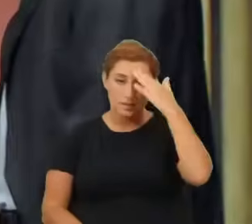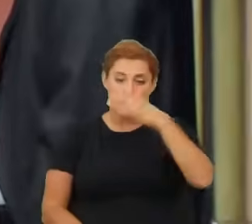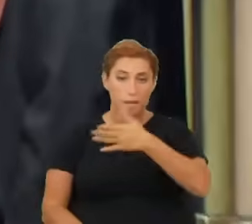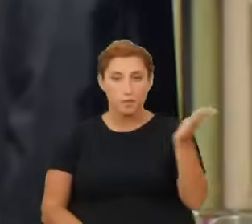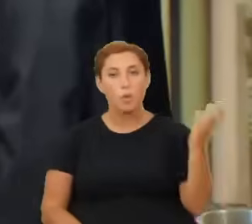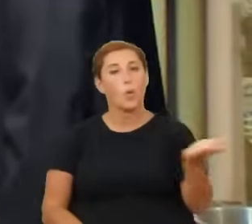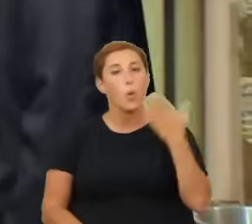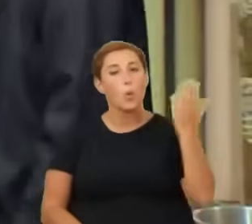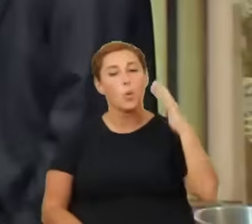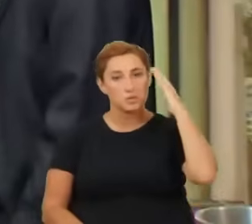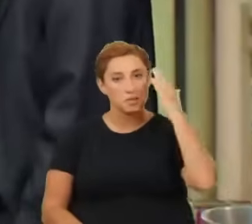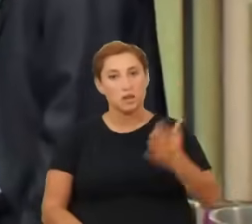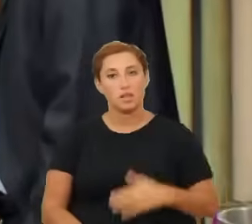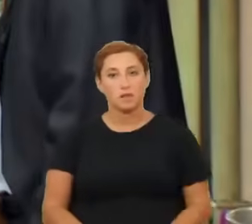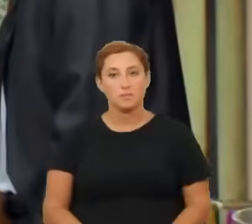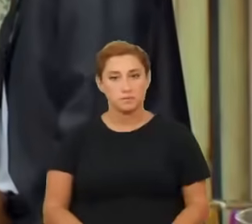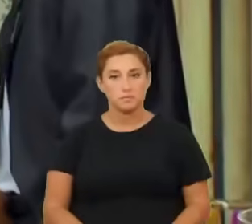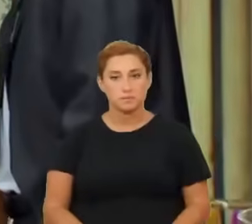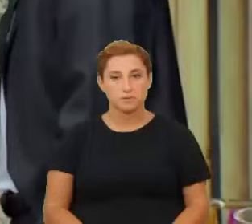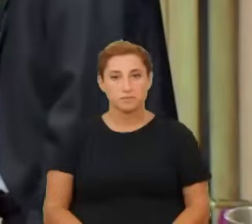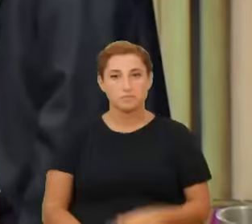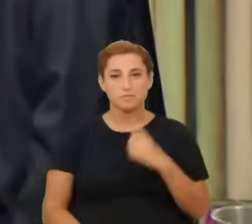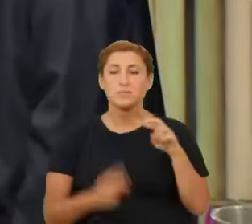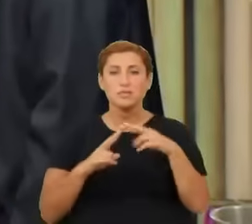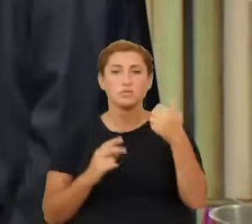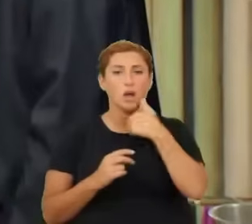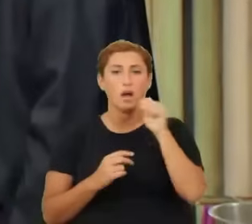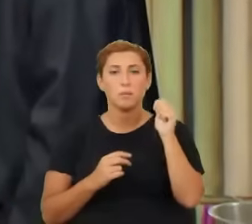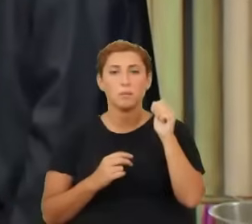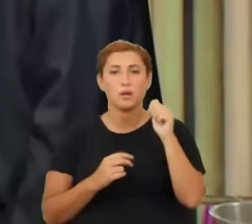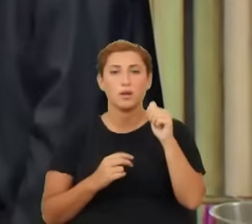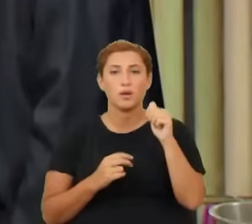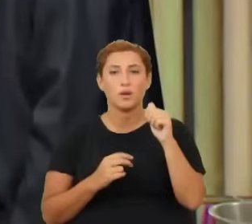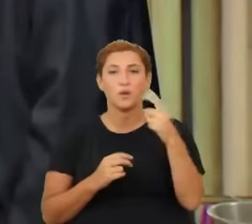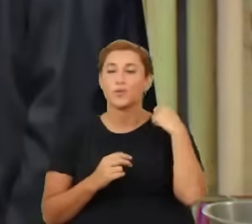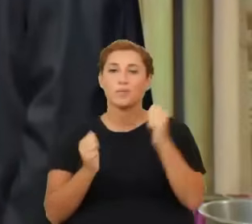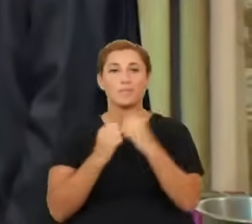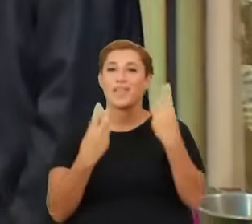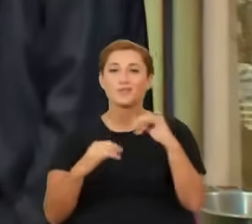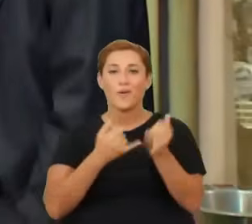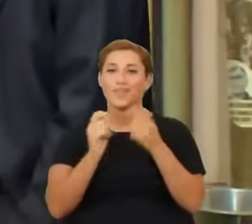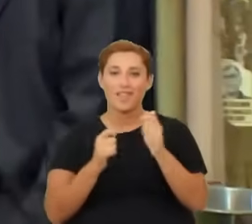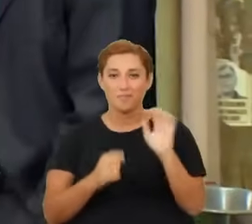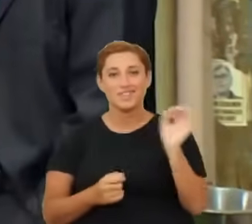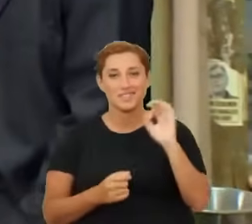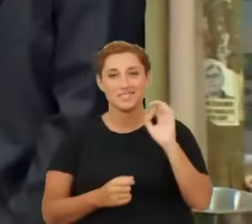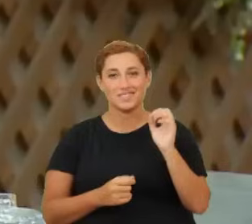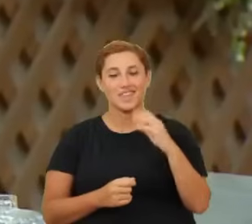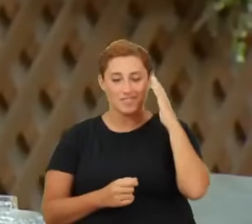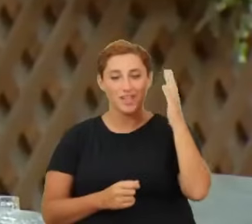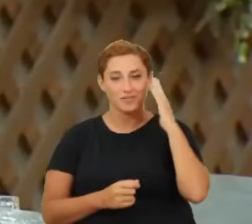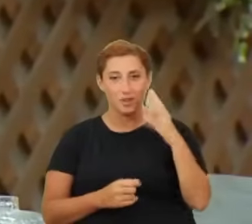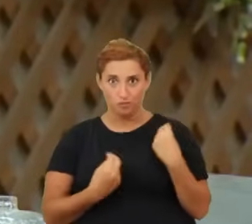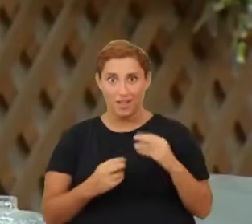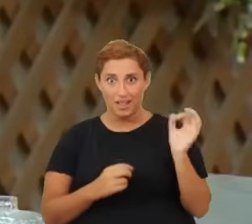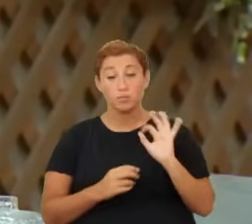Selamlar. Oo, aleykümselam. Aleykümselam Nevzat. Üstü abi, dün gece ne güzel oynadınız ya Niyazi abiyle. Eyvallah. Tebrik ederim abi. Eyvallah,